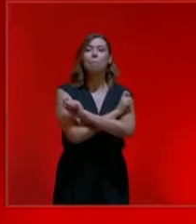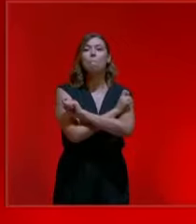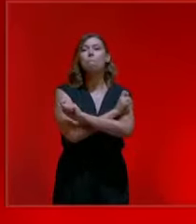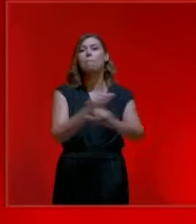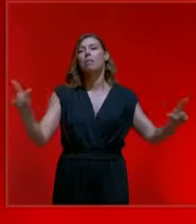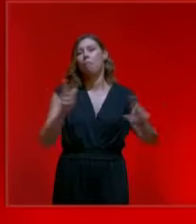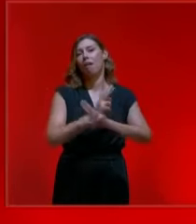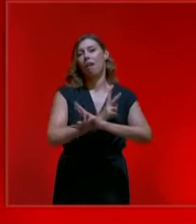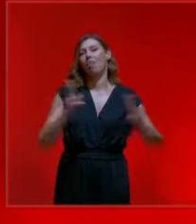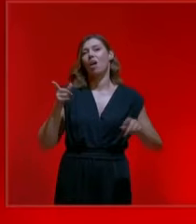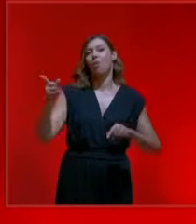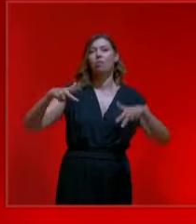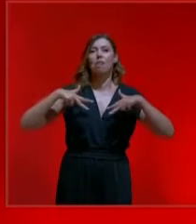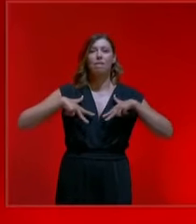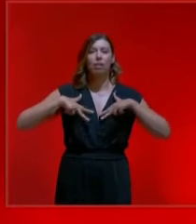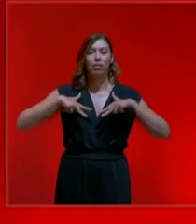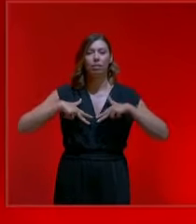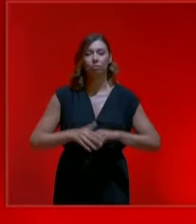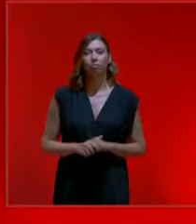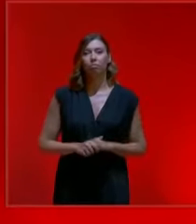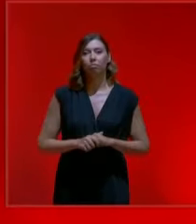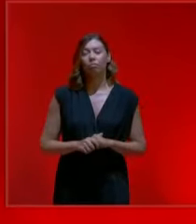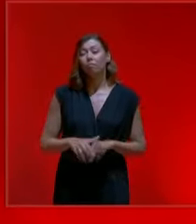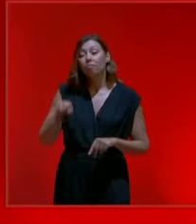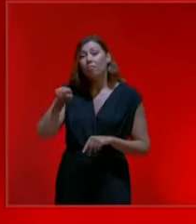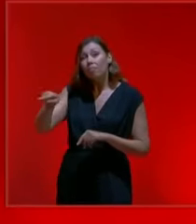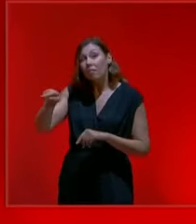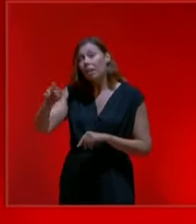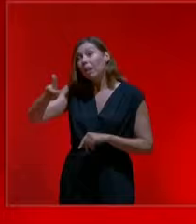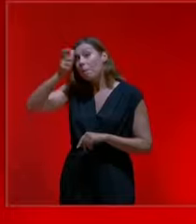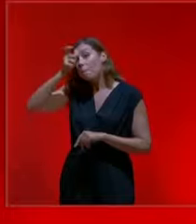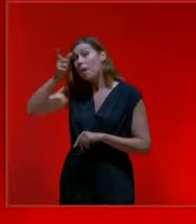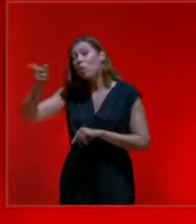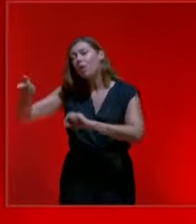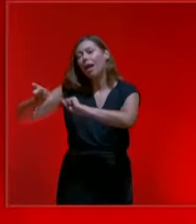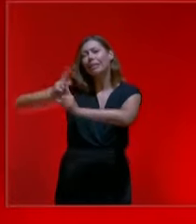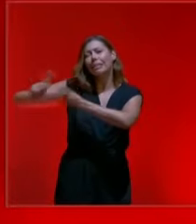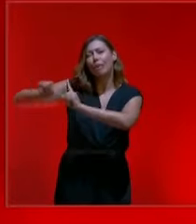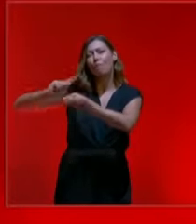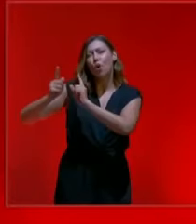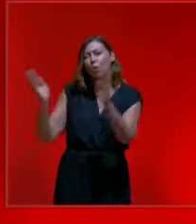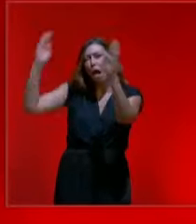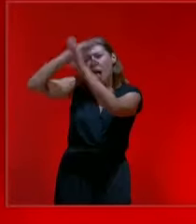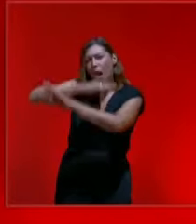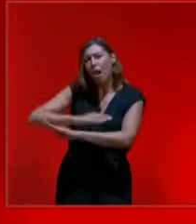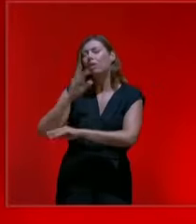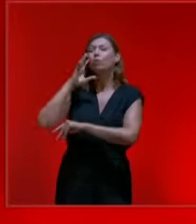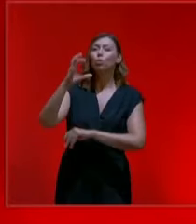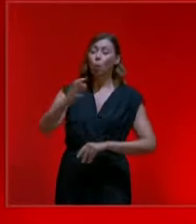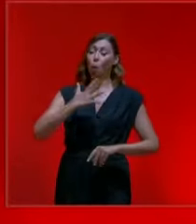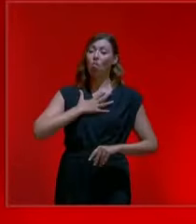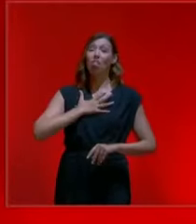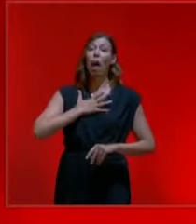κυβέρνησης. Συνένεση σε οποιαδήποτε, συμφωνία με την Τουρκία, αποδομή της κατακτήσης της δικής μας εξωτερικής